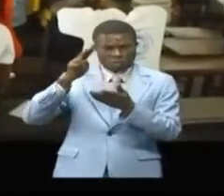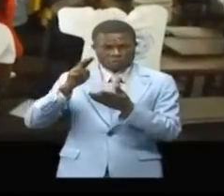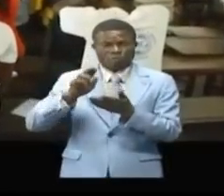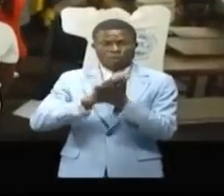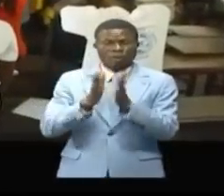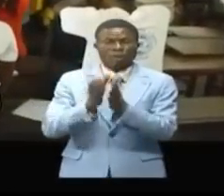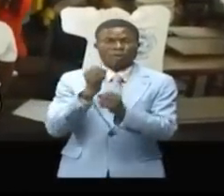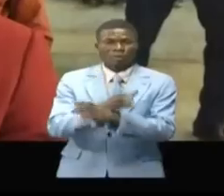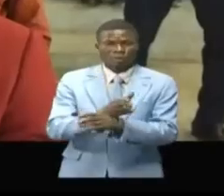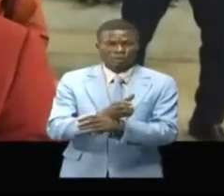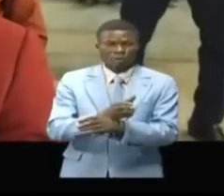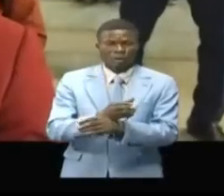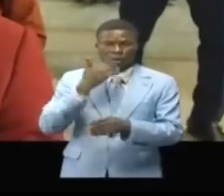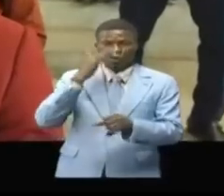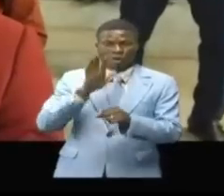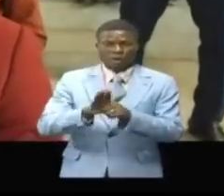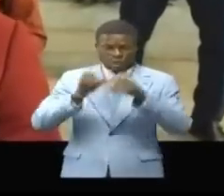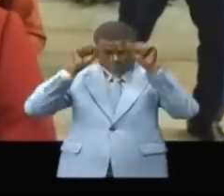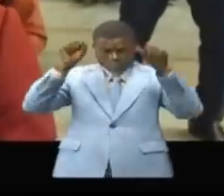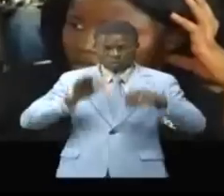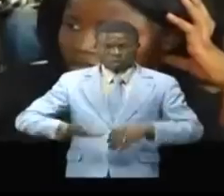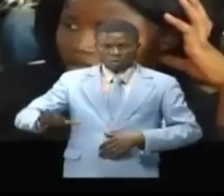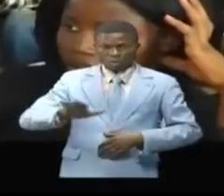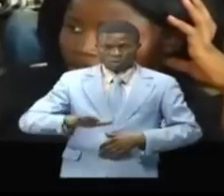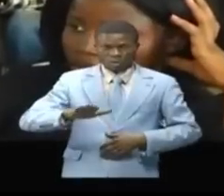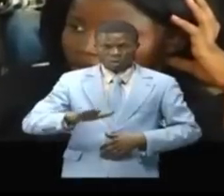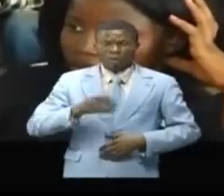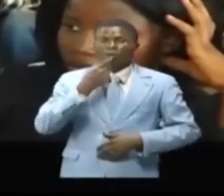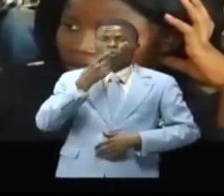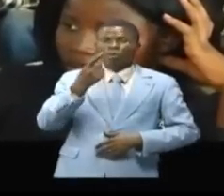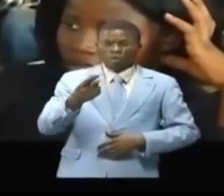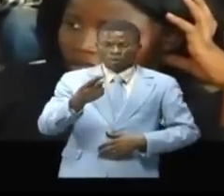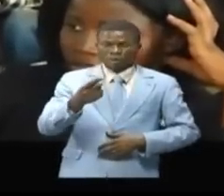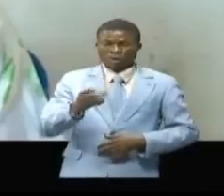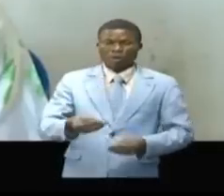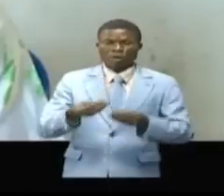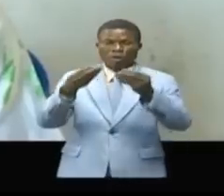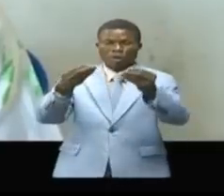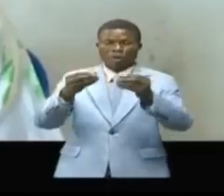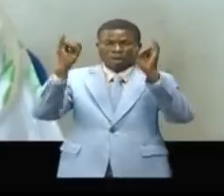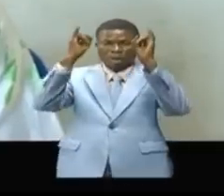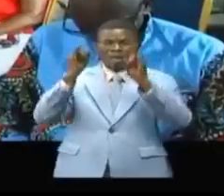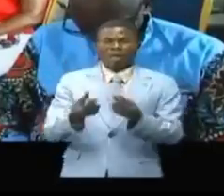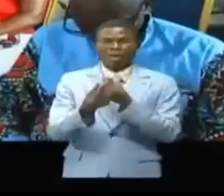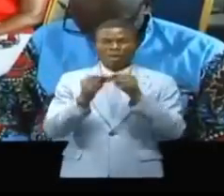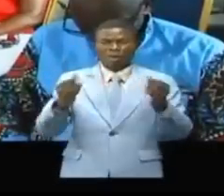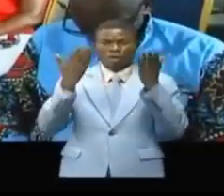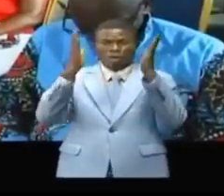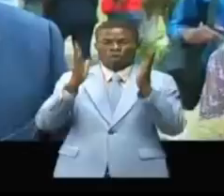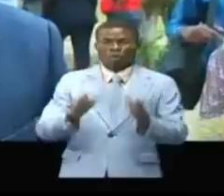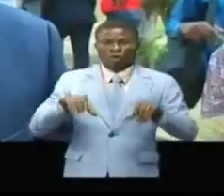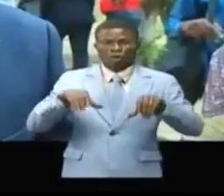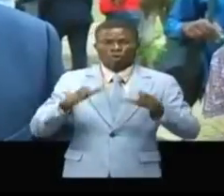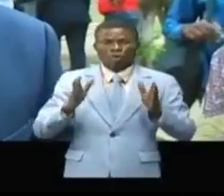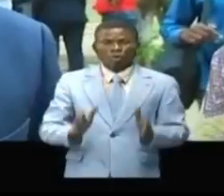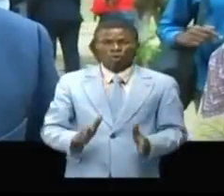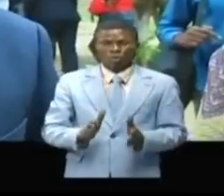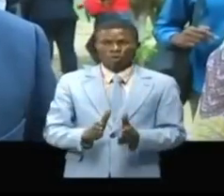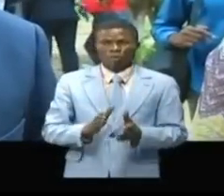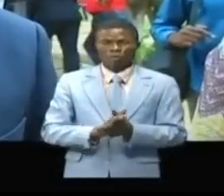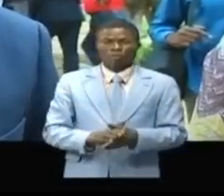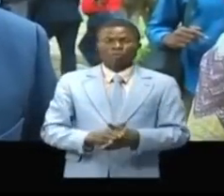concrétisation de la promesse du président de la République visant à octroyer l'Internet gratuit aux étudiants congolais. Le